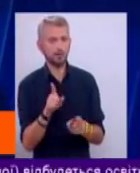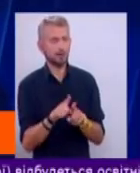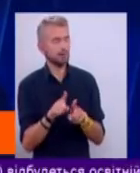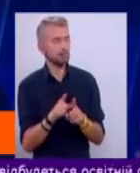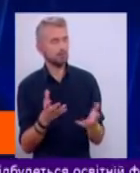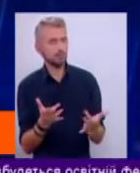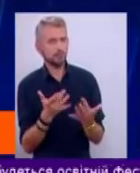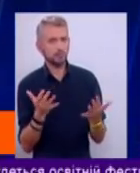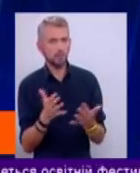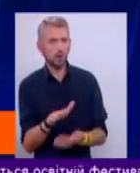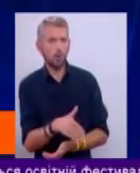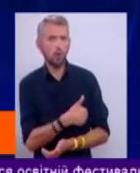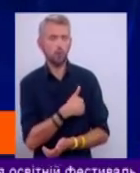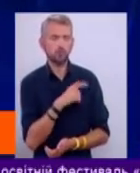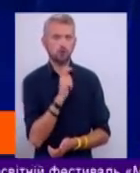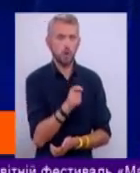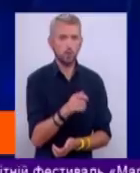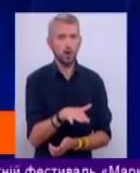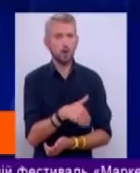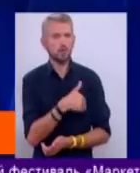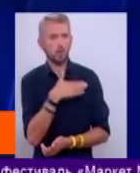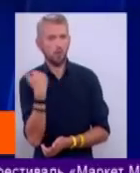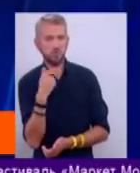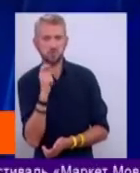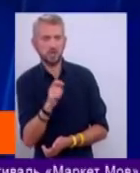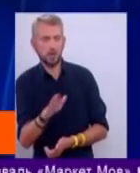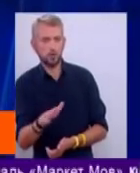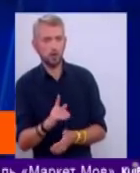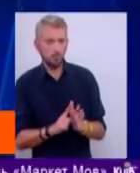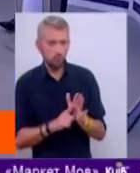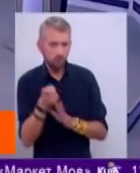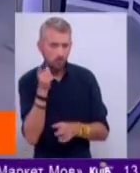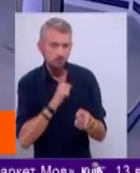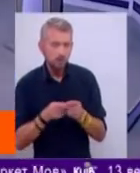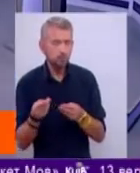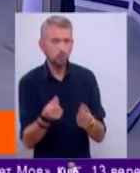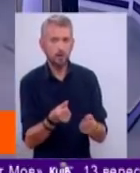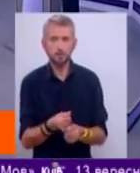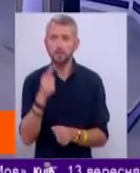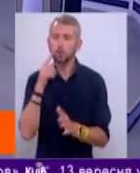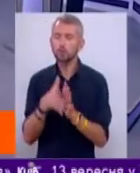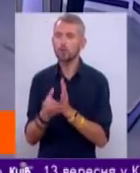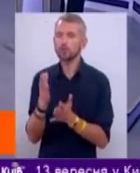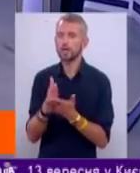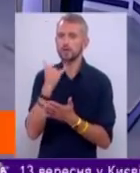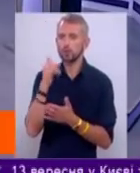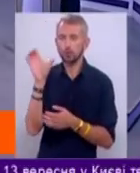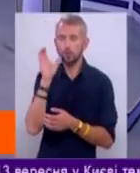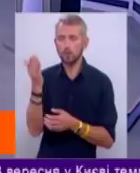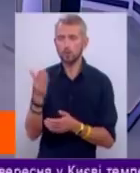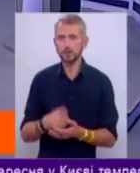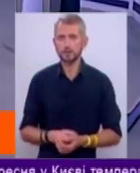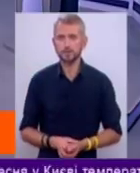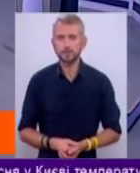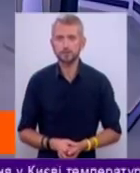ось хочу даю, хочу не даю, і починає маніпулювати. Зрозуміло. Є ще у нас дзвінок. Слухаємо глядача.